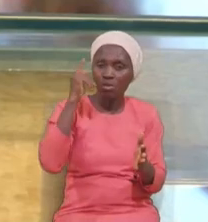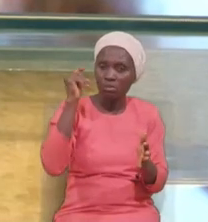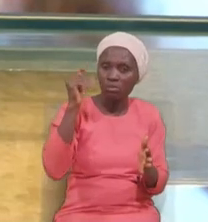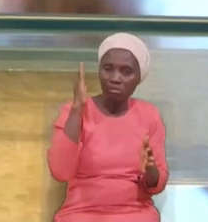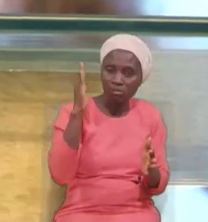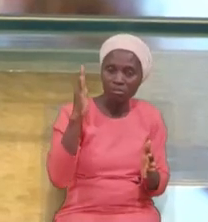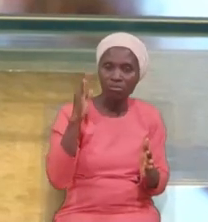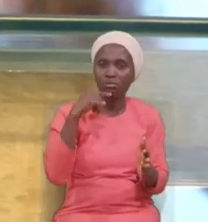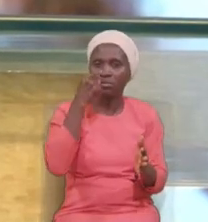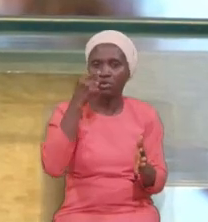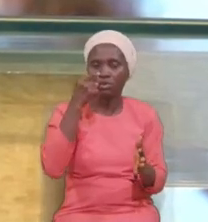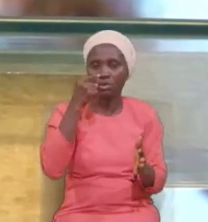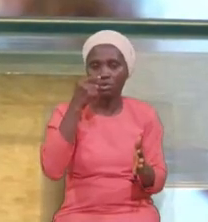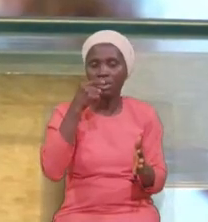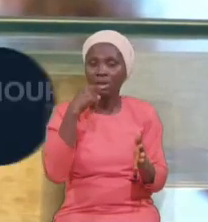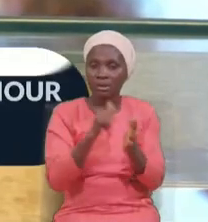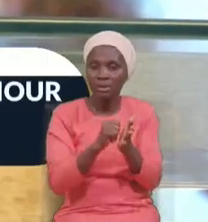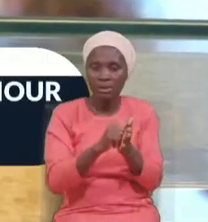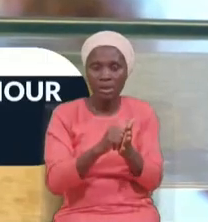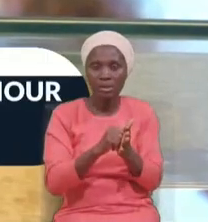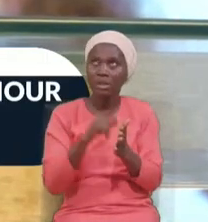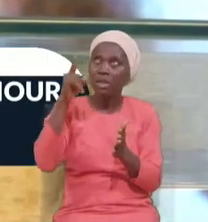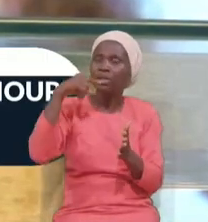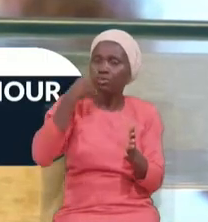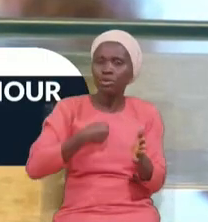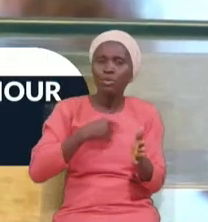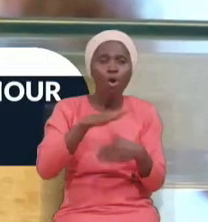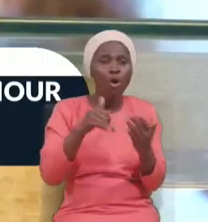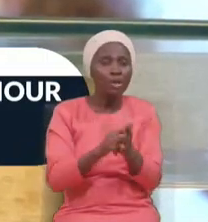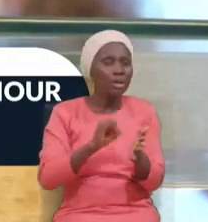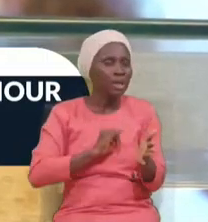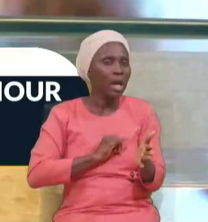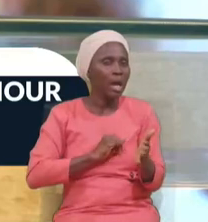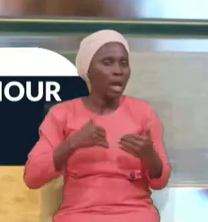formelle de la femme. Il m'a dit tout ce que j'ai fait.